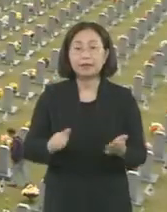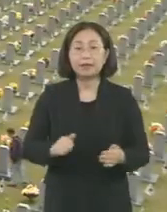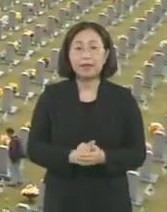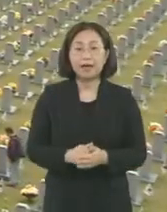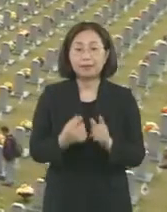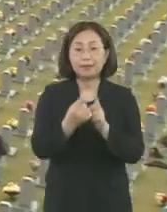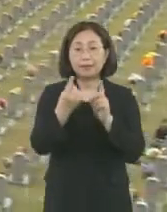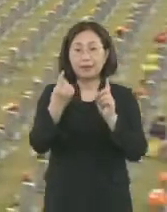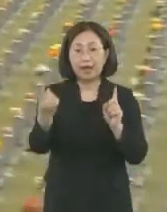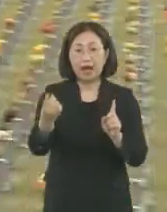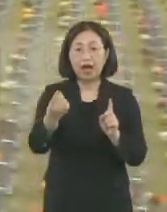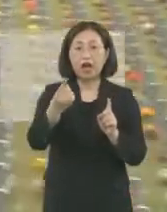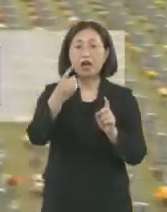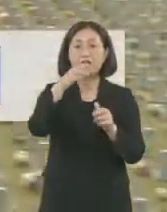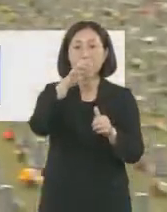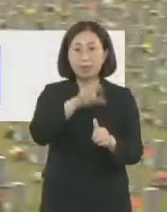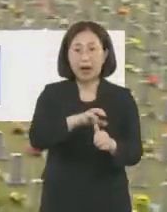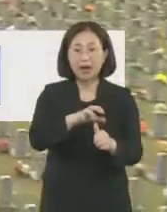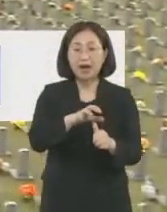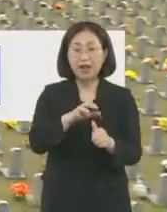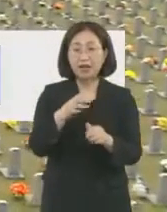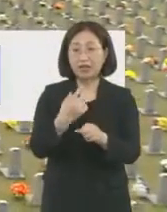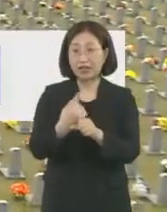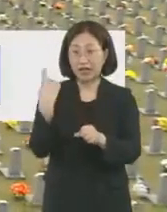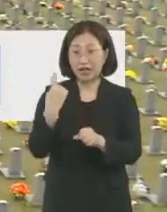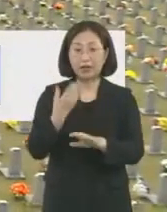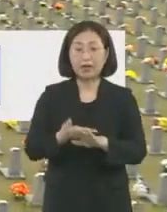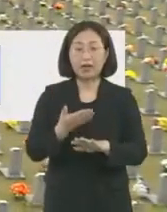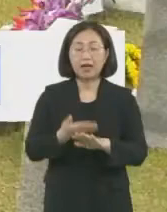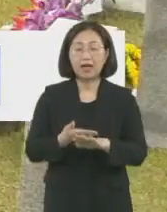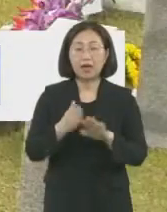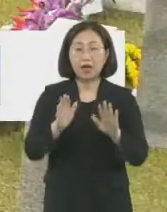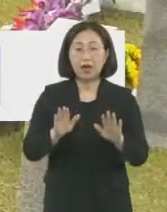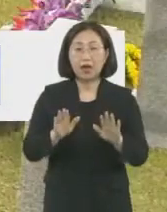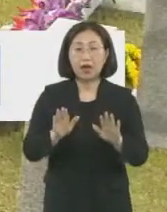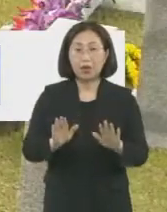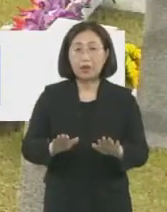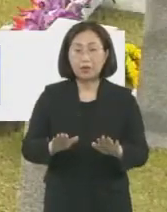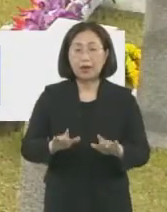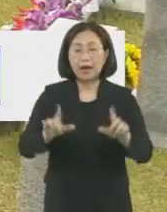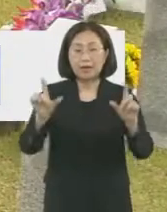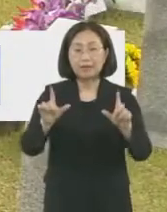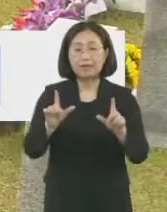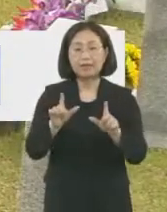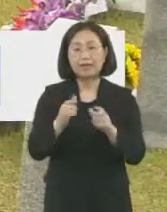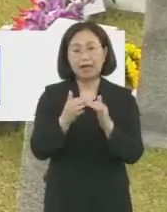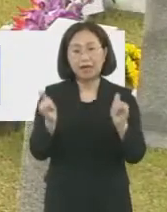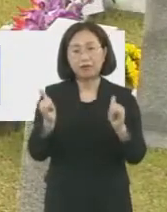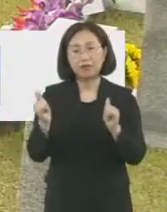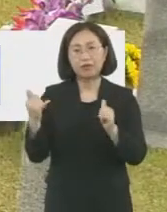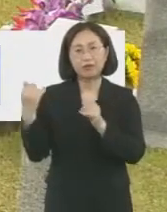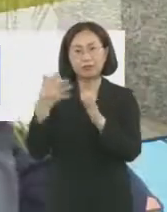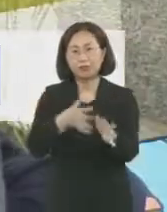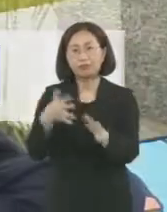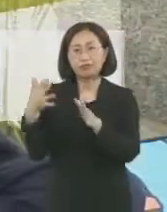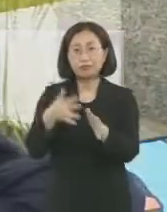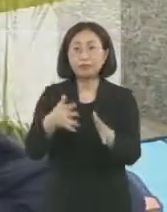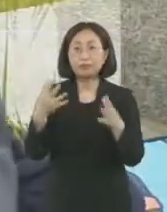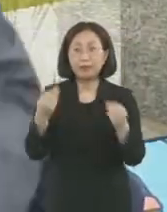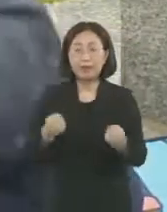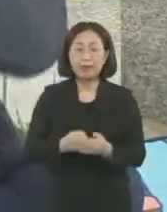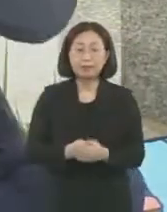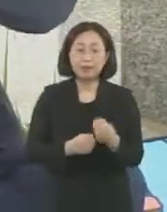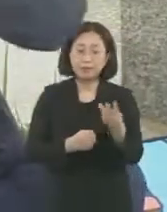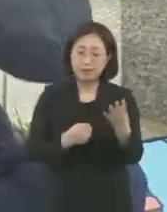사회적 거리두기가 한창 시행됐던 지난해와 달리 대전현충원 묘역엔 참배객들로 종일 붐볐습니다.